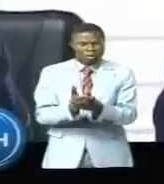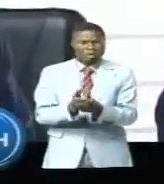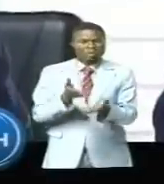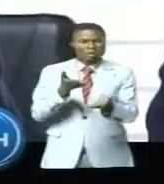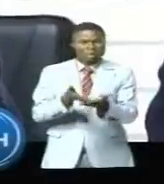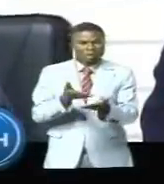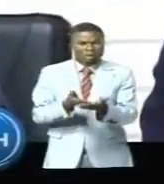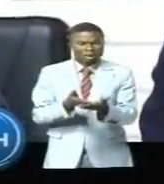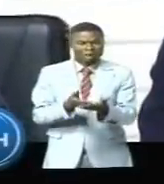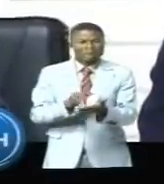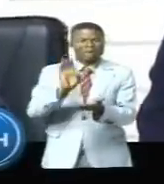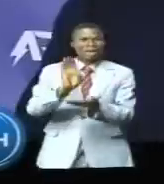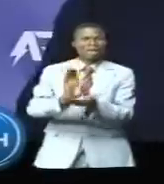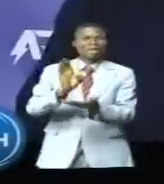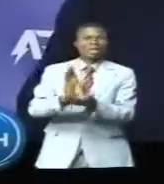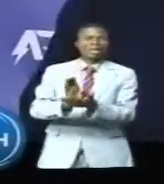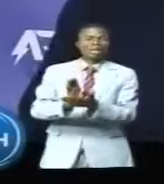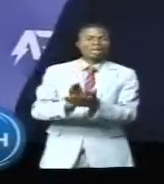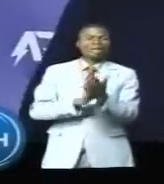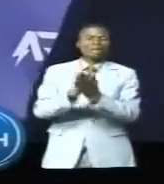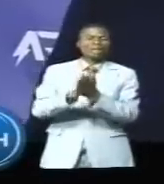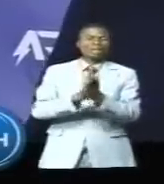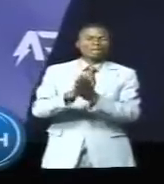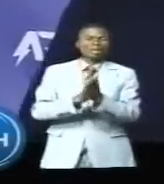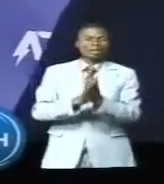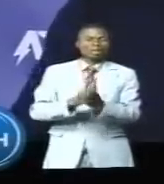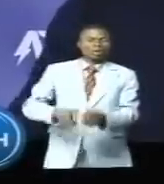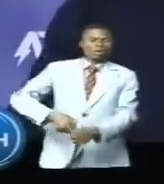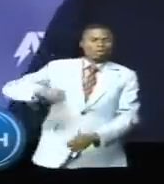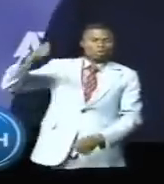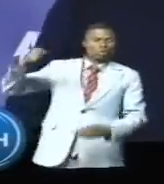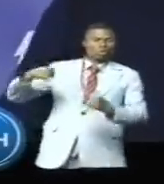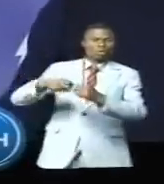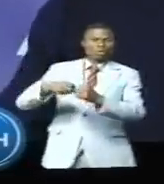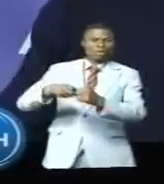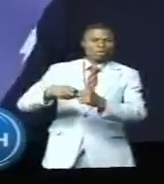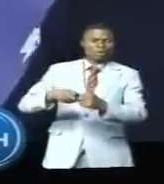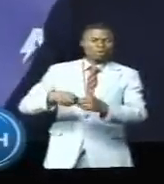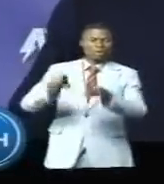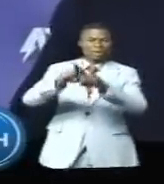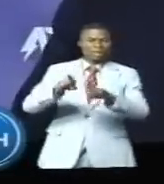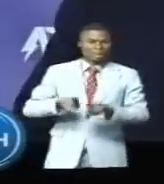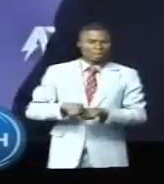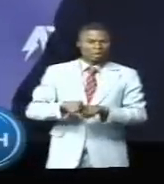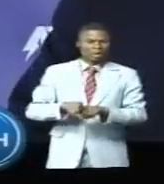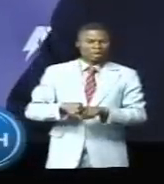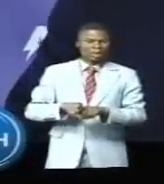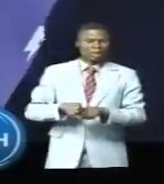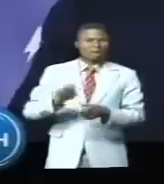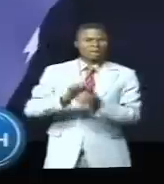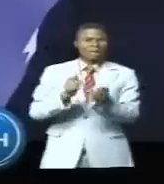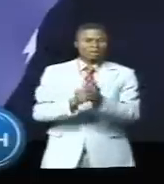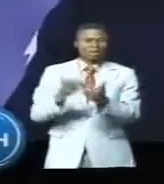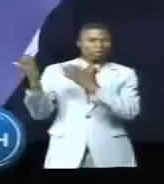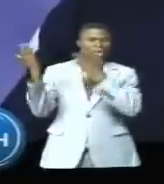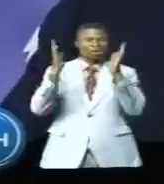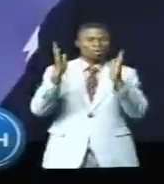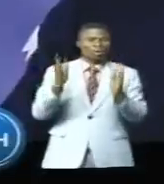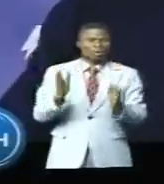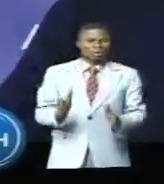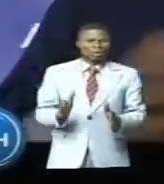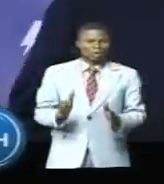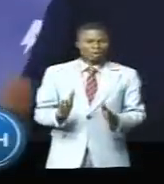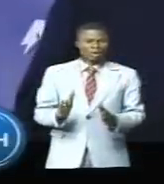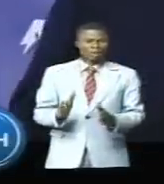lié à la centrale elle-même et à la ligne de transport du courant